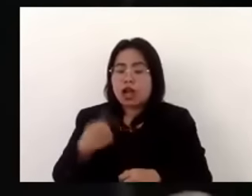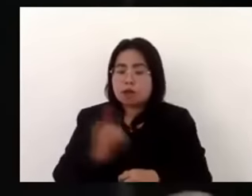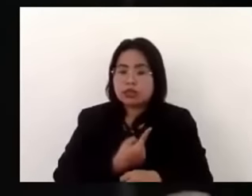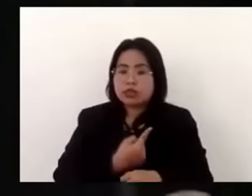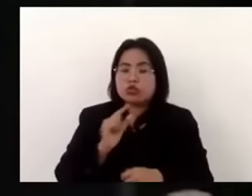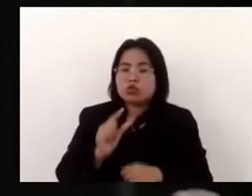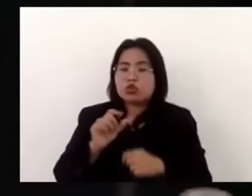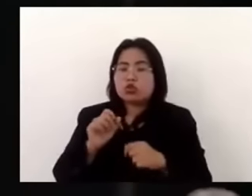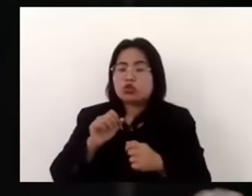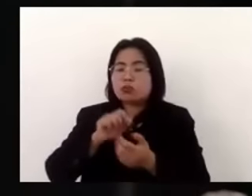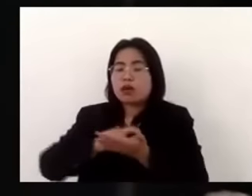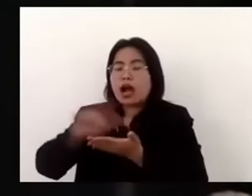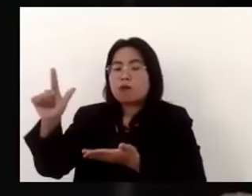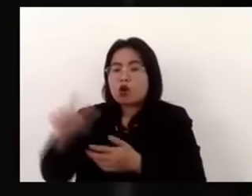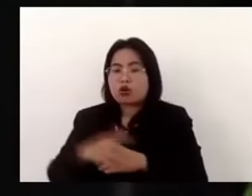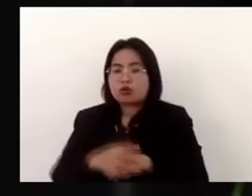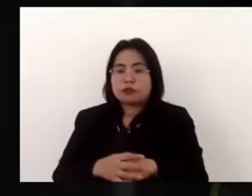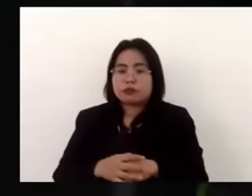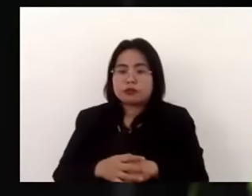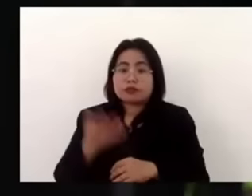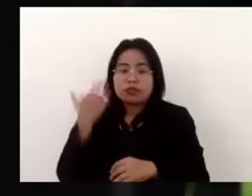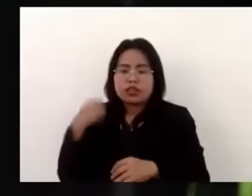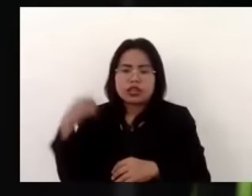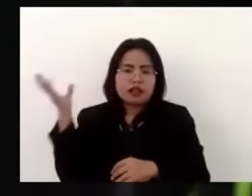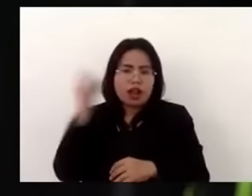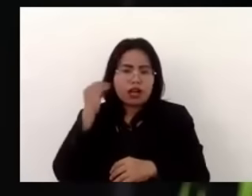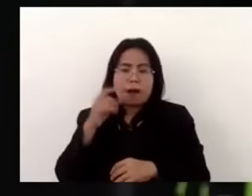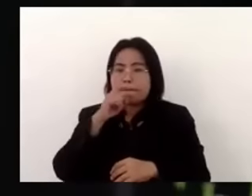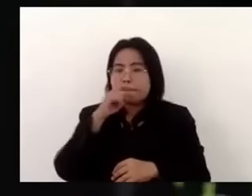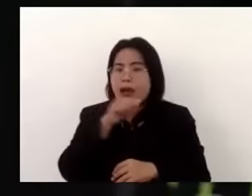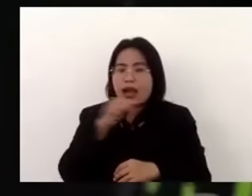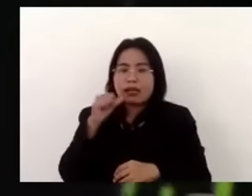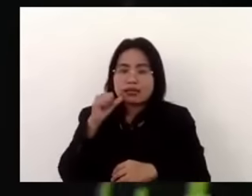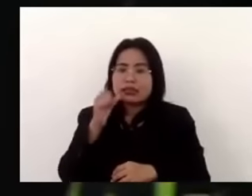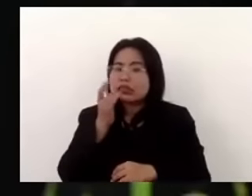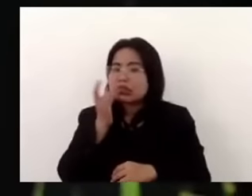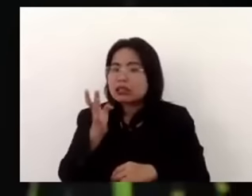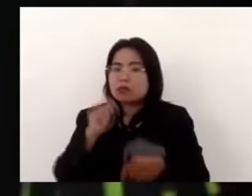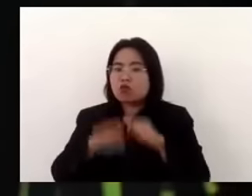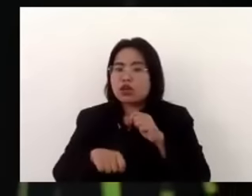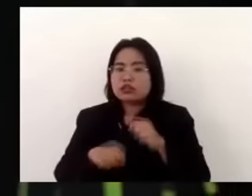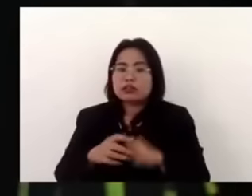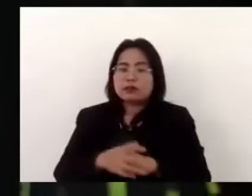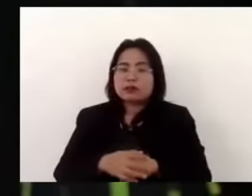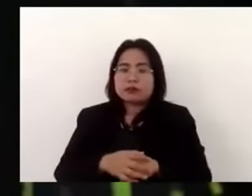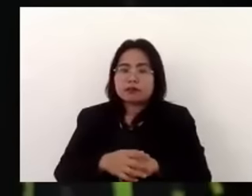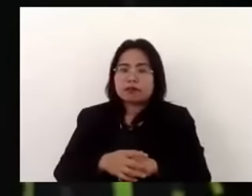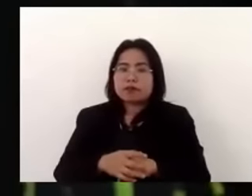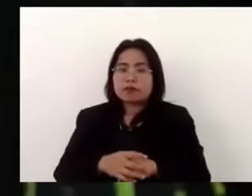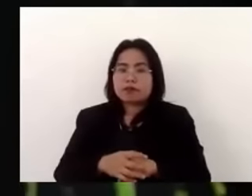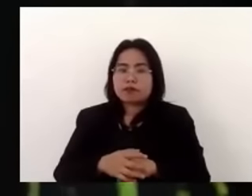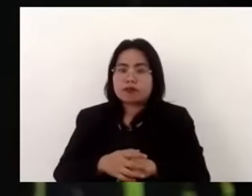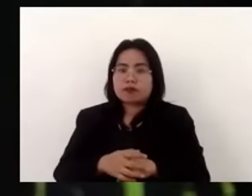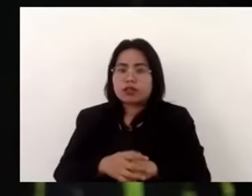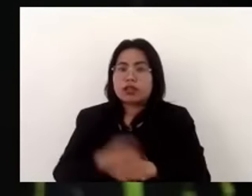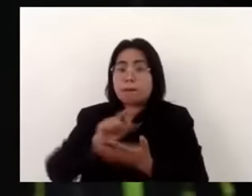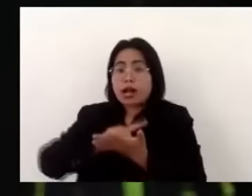itu n tadi juga saya dengar Pakis ingin juga membuat suatu e